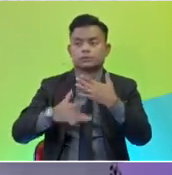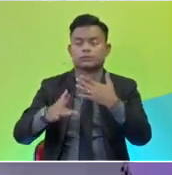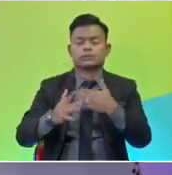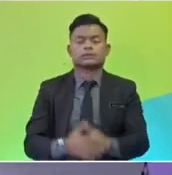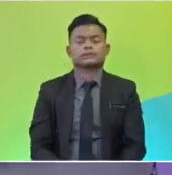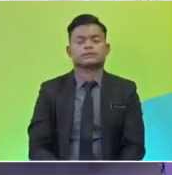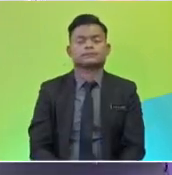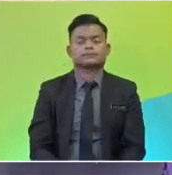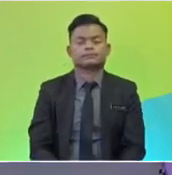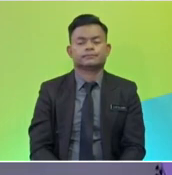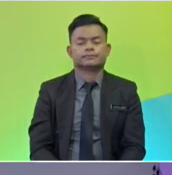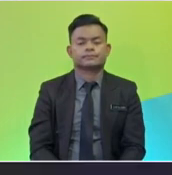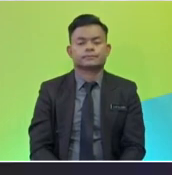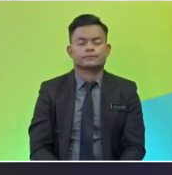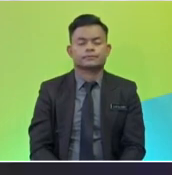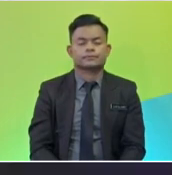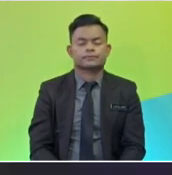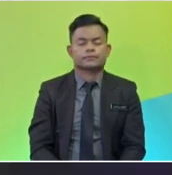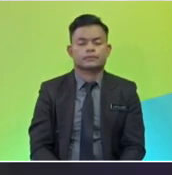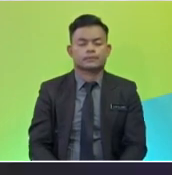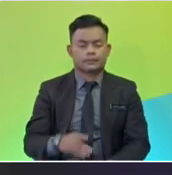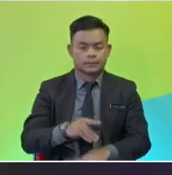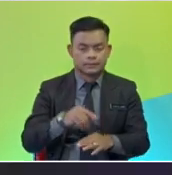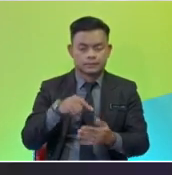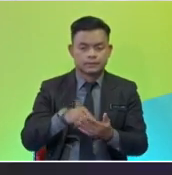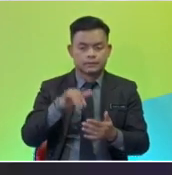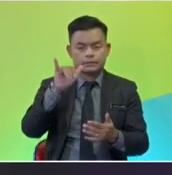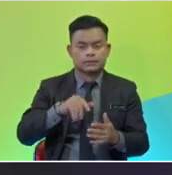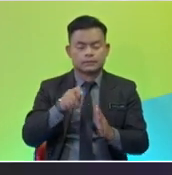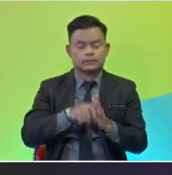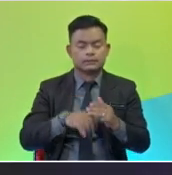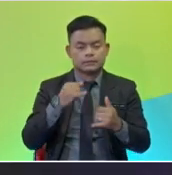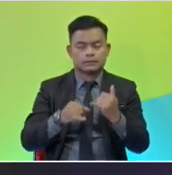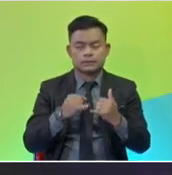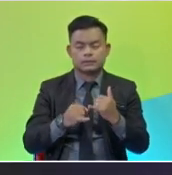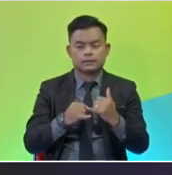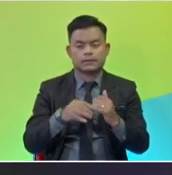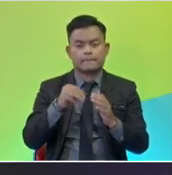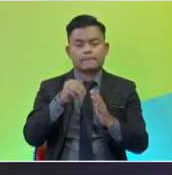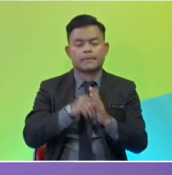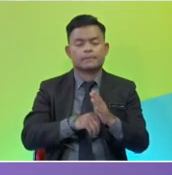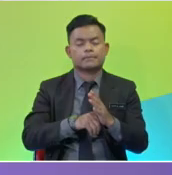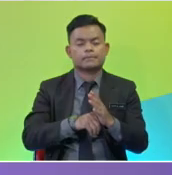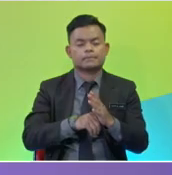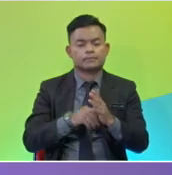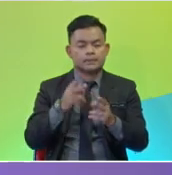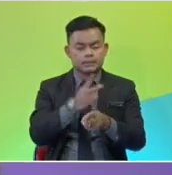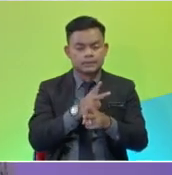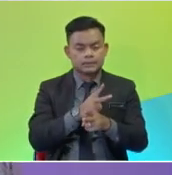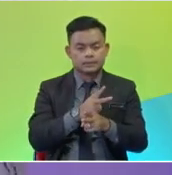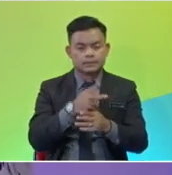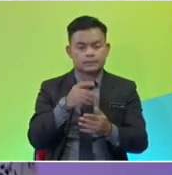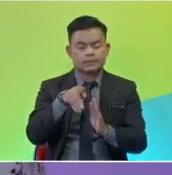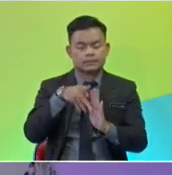luka okey di sini pula yang terakhir okey mengendalikan peralatan relektrik